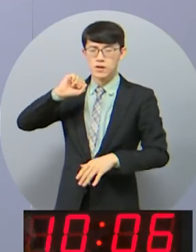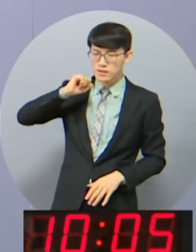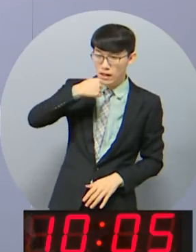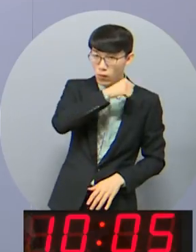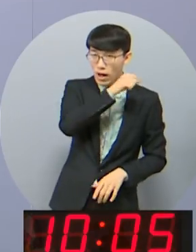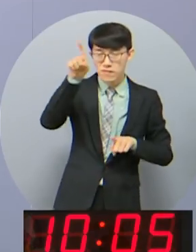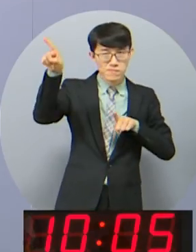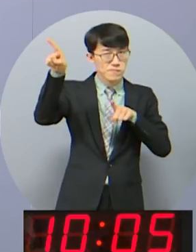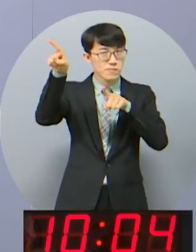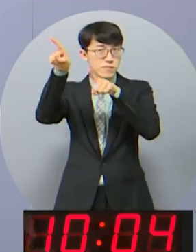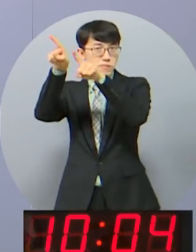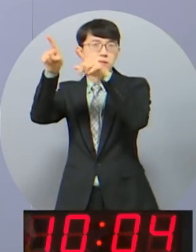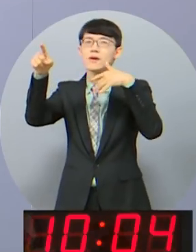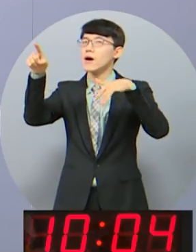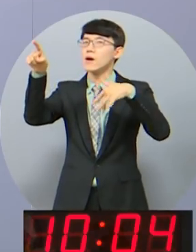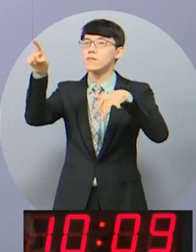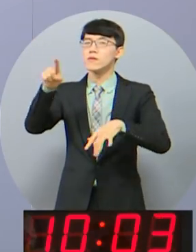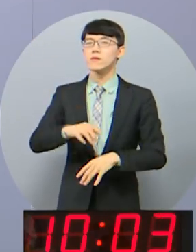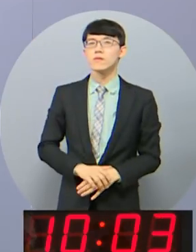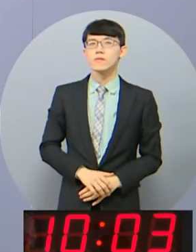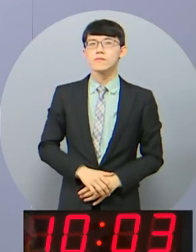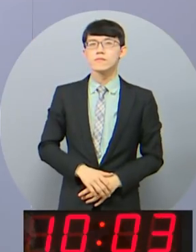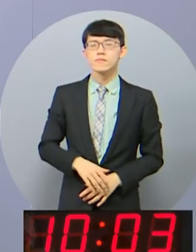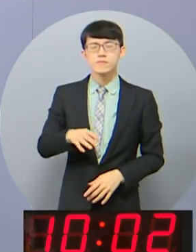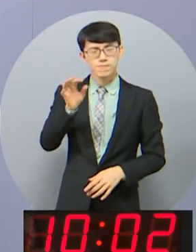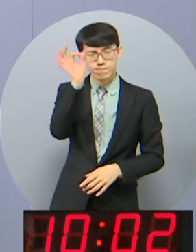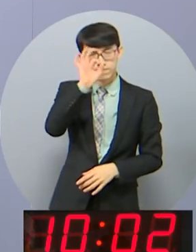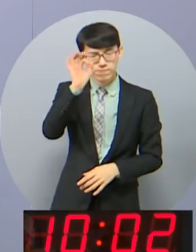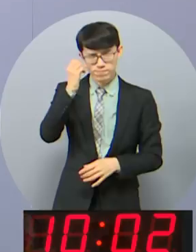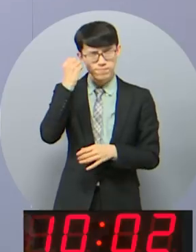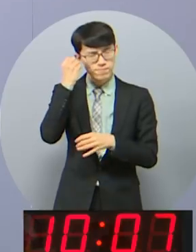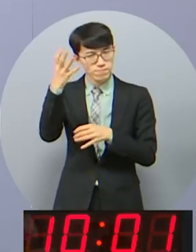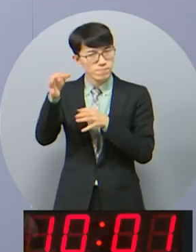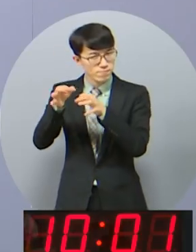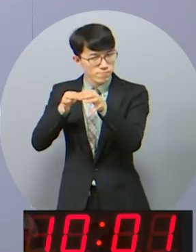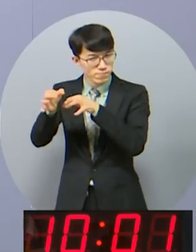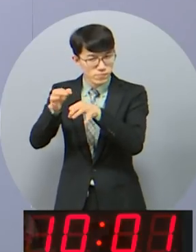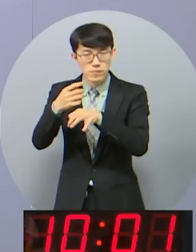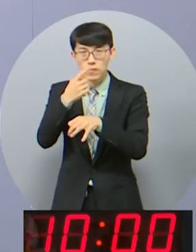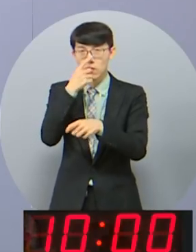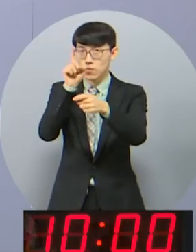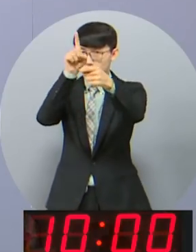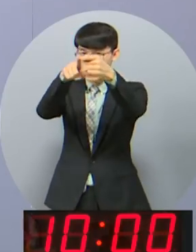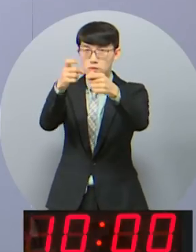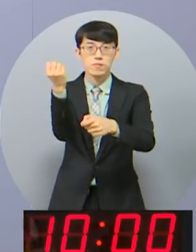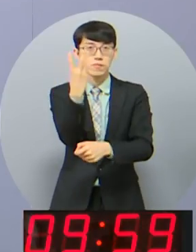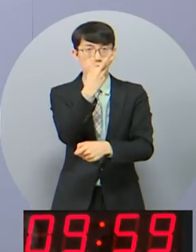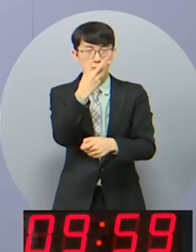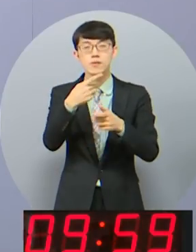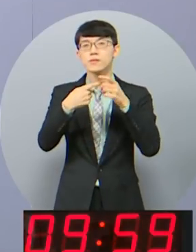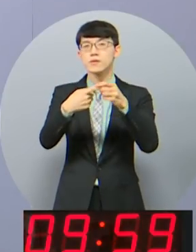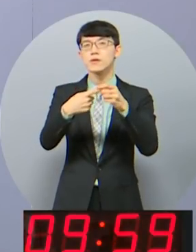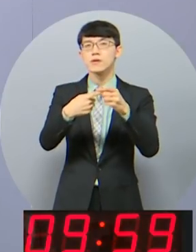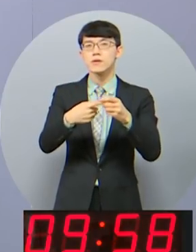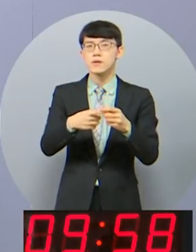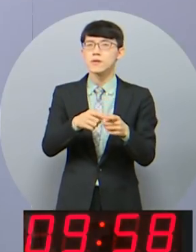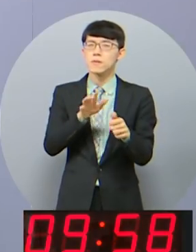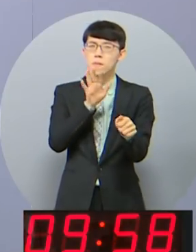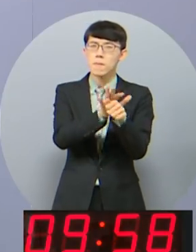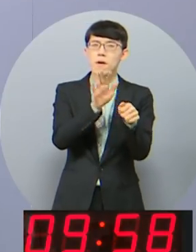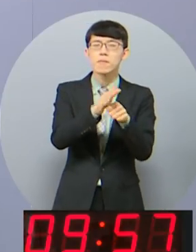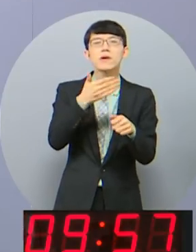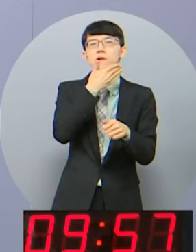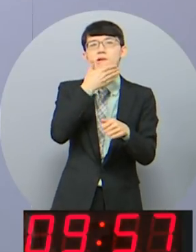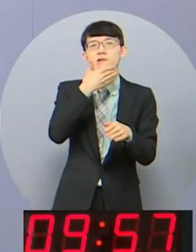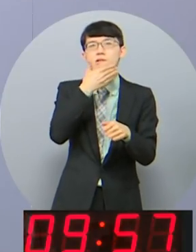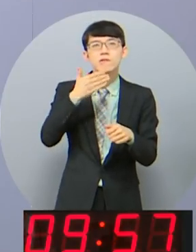况。找寻经济蓝海的商机，我的目标有三。第一，争取低利贷款，